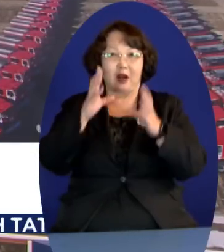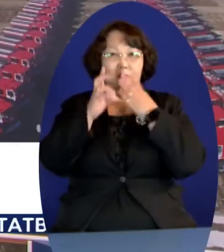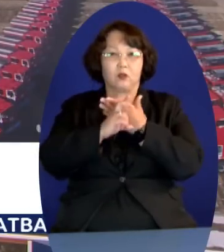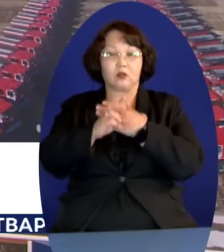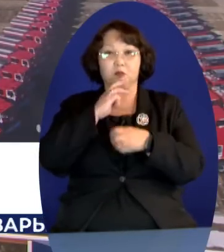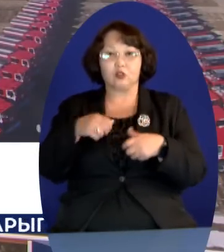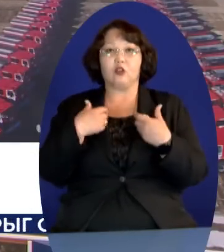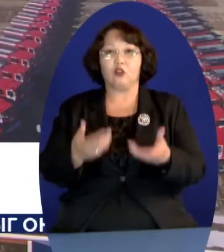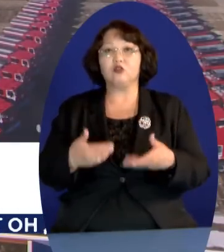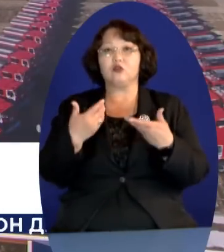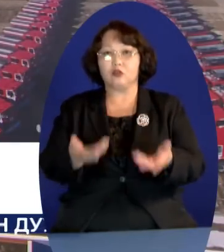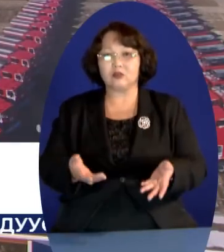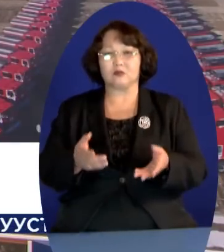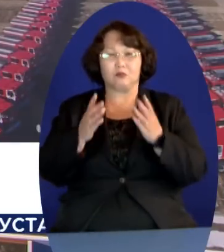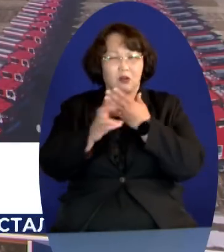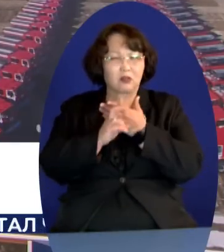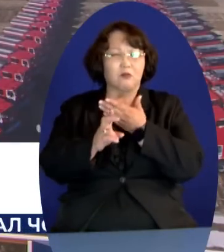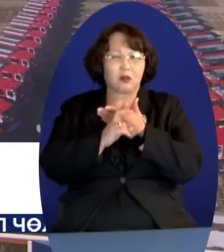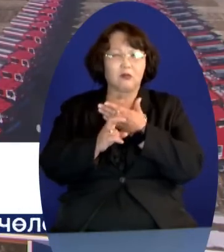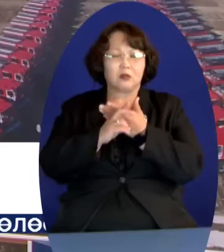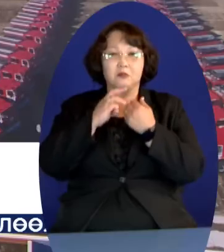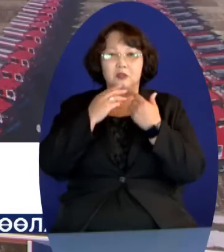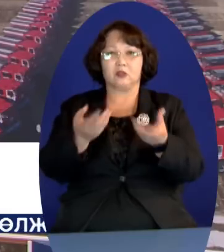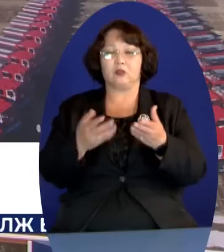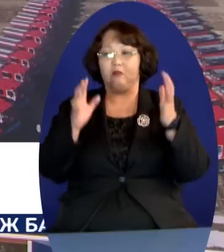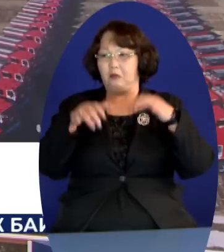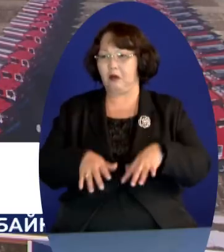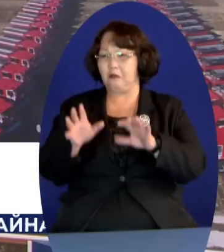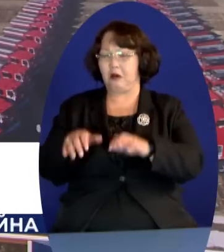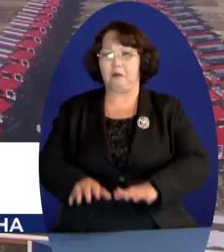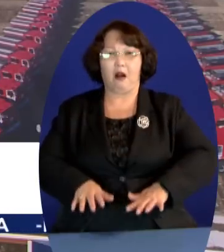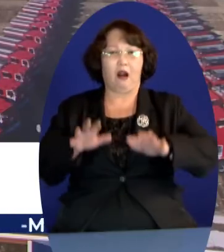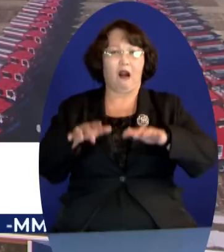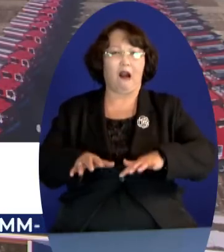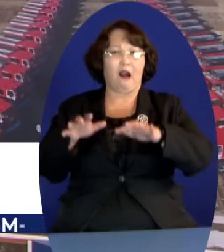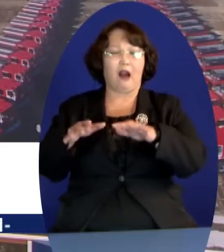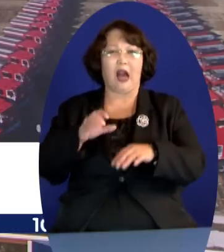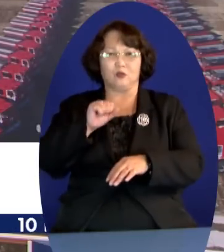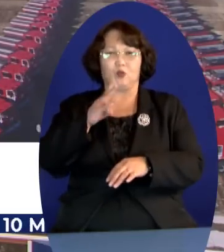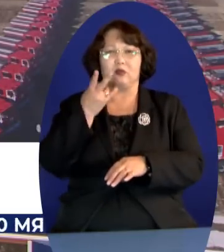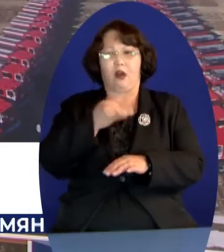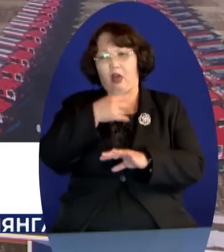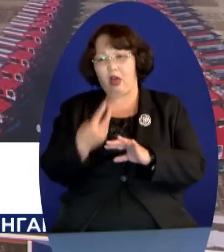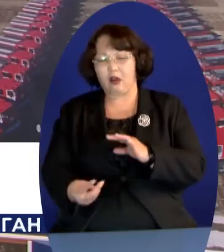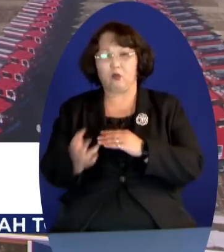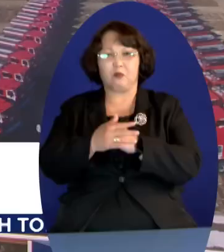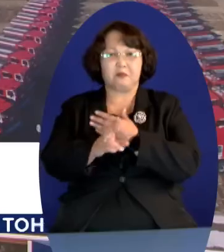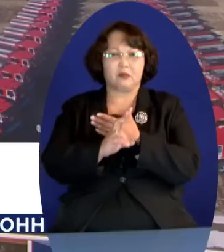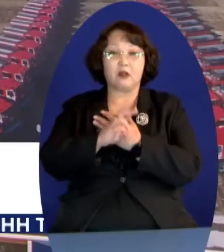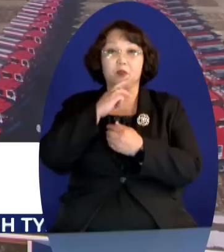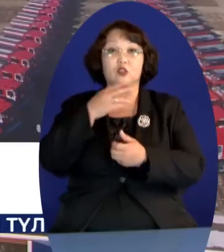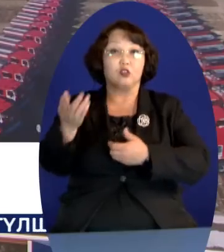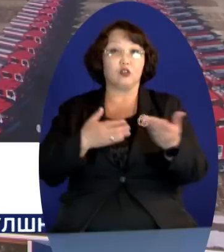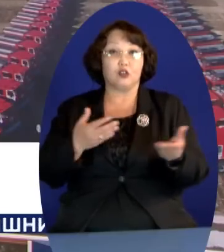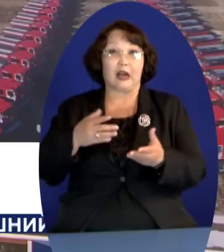хэмжээ л өгч байна. Тон ихэнх томоохон гол мөрнүүдийн усны түвшин. Үерийн түвшин давж өөрлж байна, усны түвшин нэмэгдэж байна. За тэгээ үе